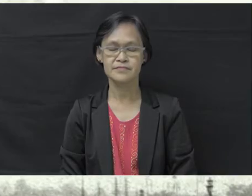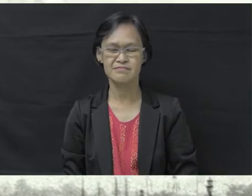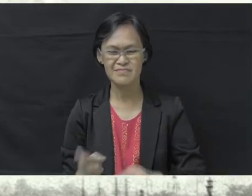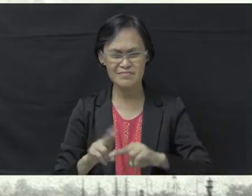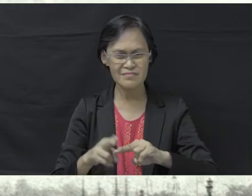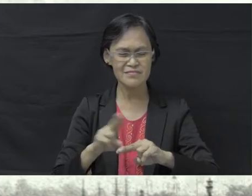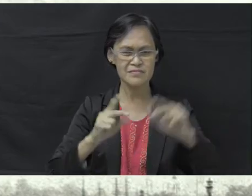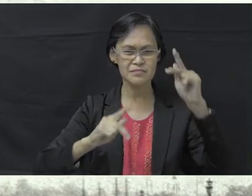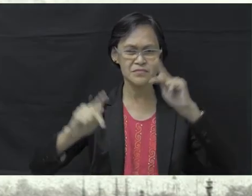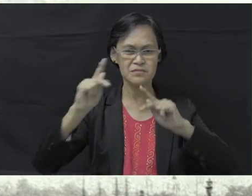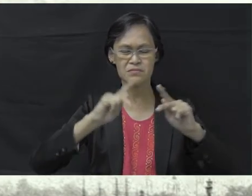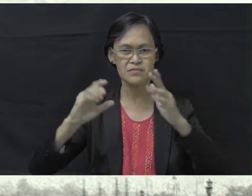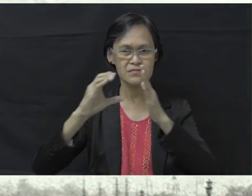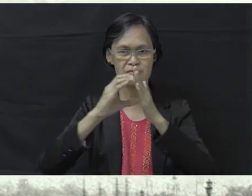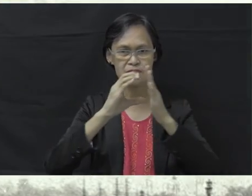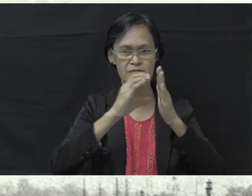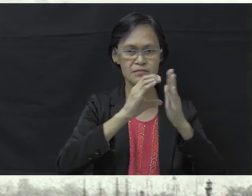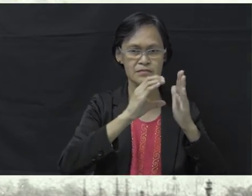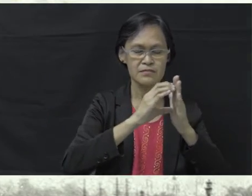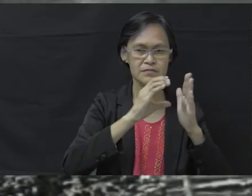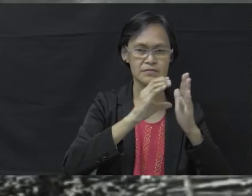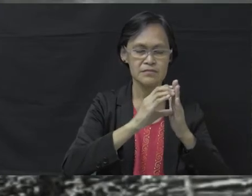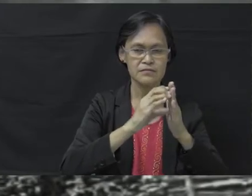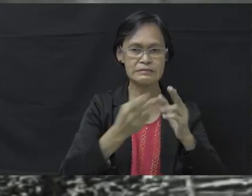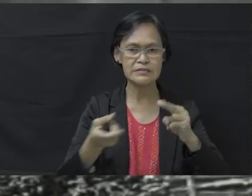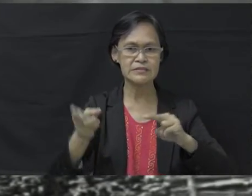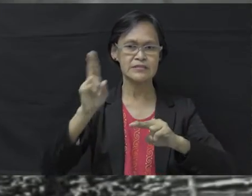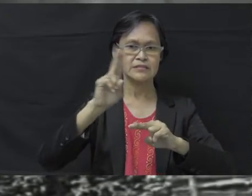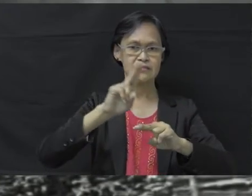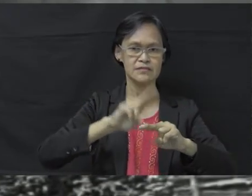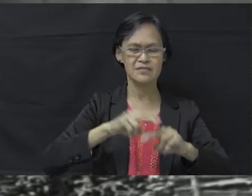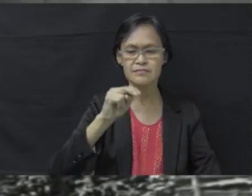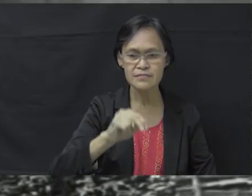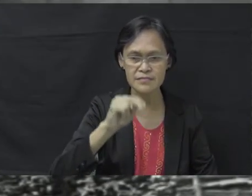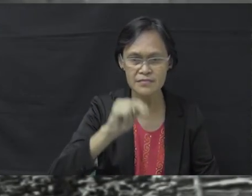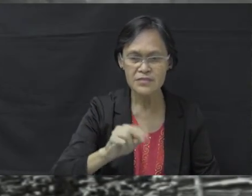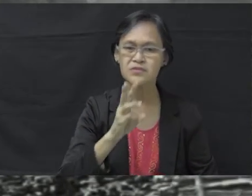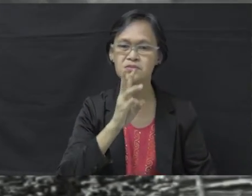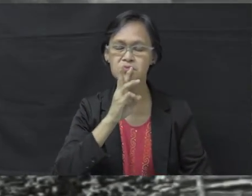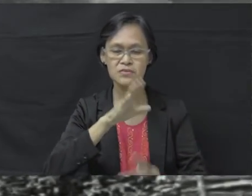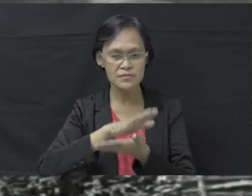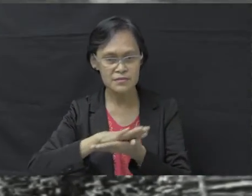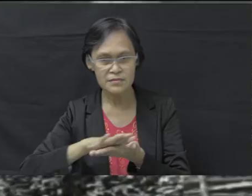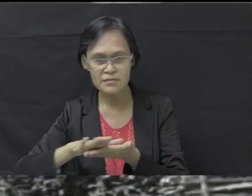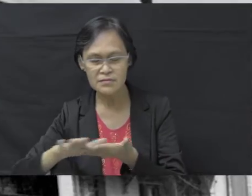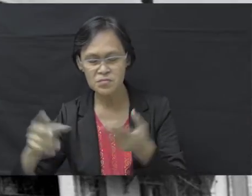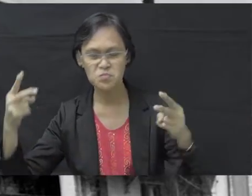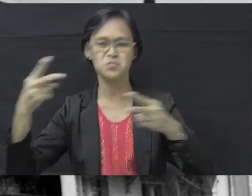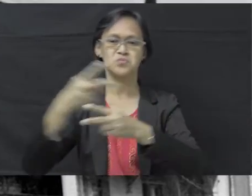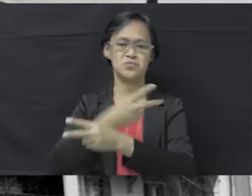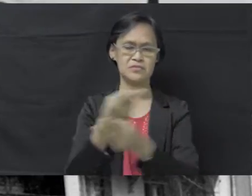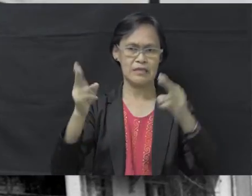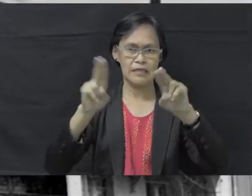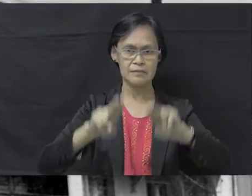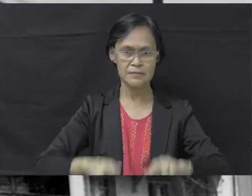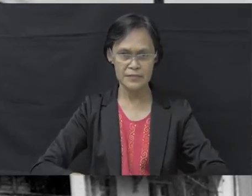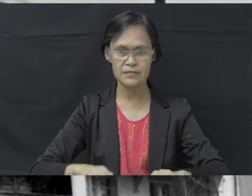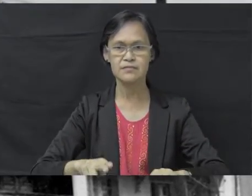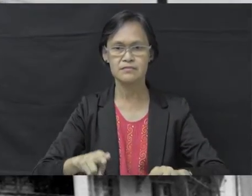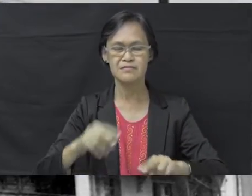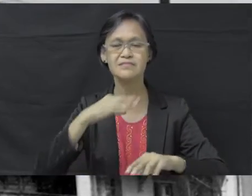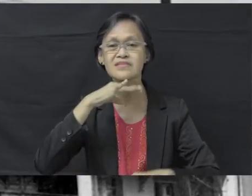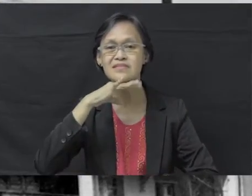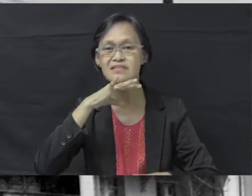Sa pagdami ng mga tao sa lungsod, tumaas ang pangangailangan ng malinis na tubig. Pinalubha pa ang suliraning